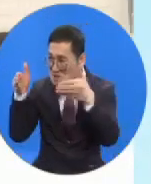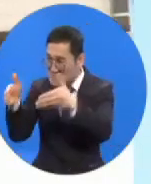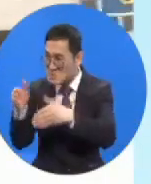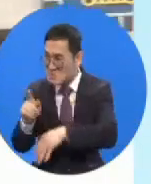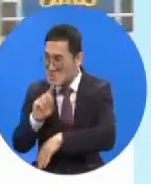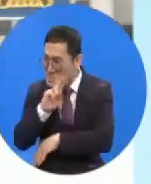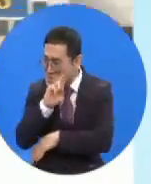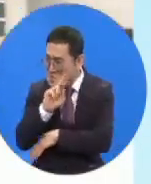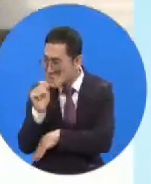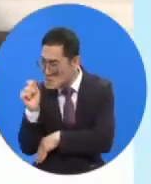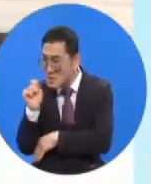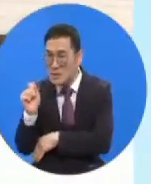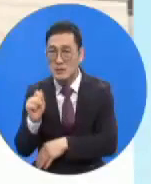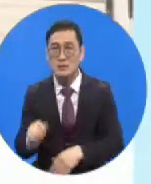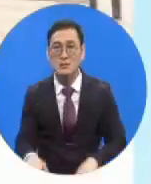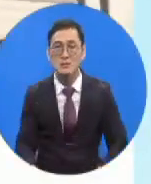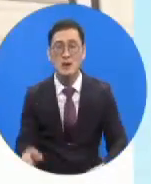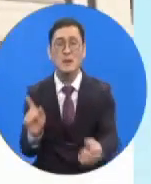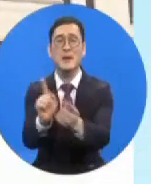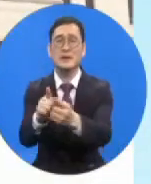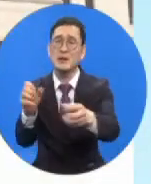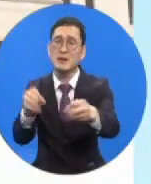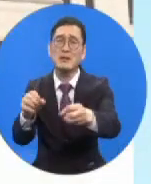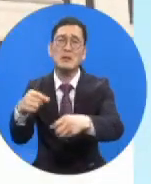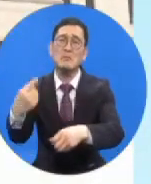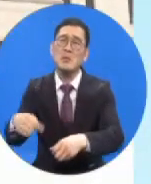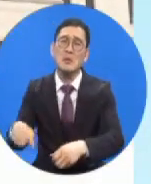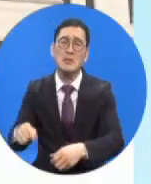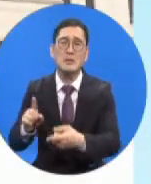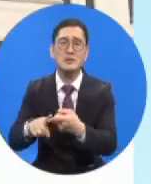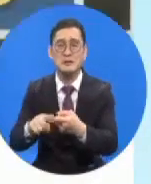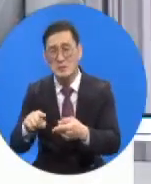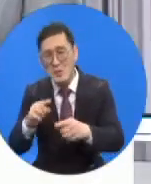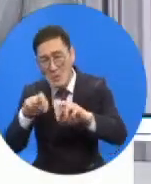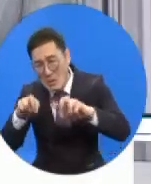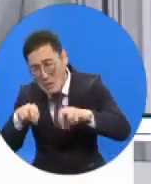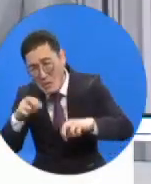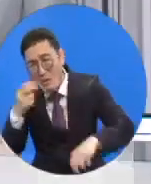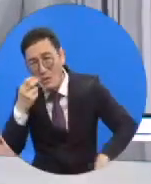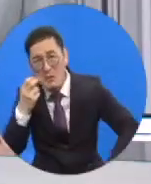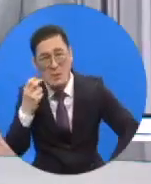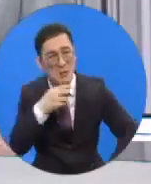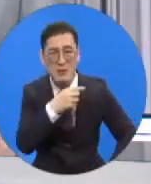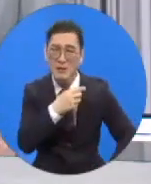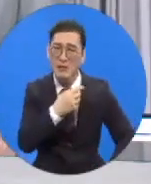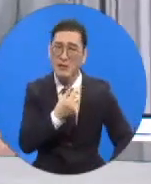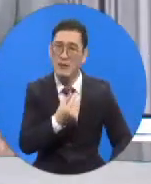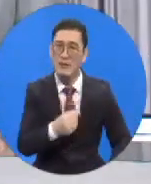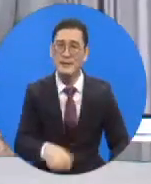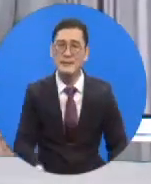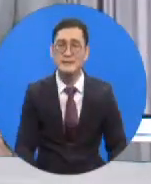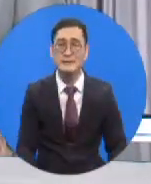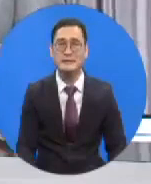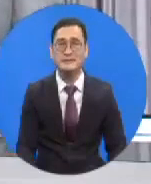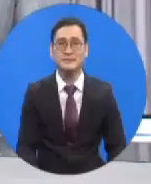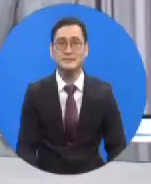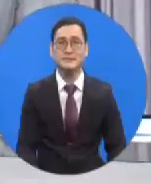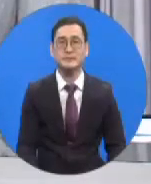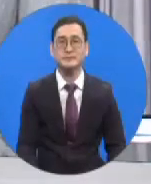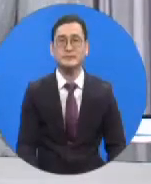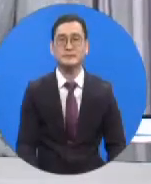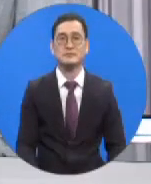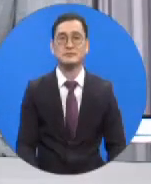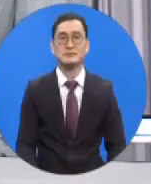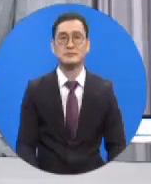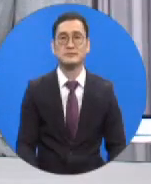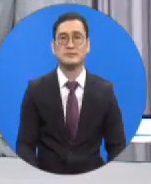간담회 자리에서는 뭐 특별한 메시지는 안 나올 것 같습니다. 네. 어쨌든 지금 윤석열 검찰총장 행보 참 주목받는 게 여당에서 사실